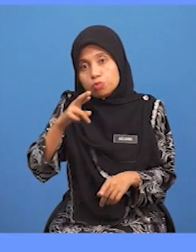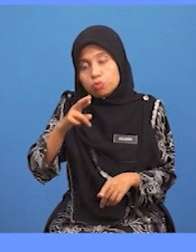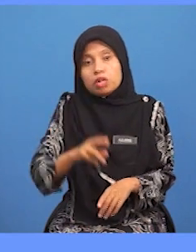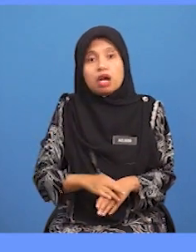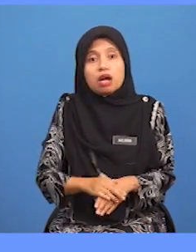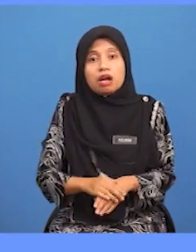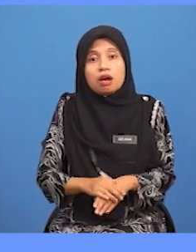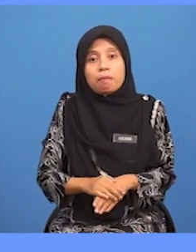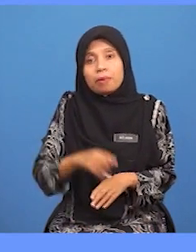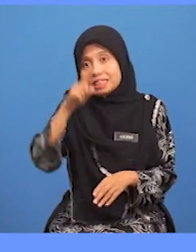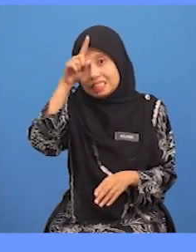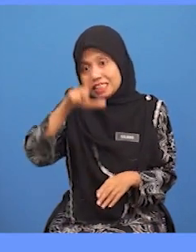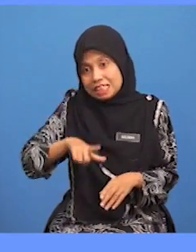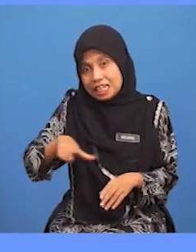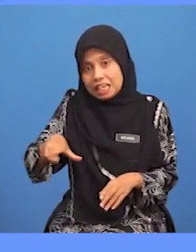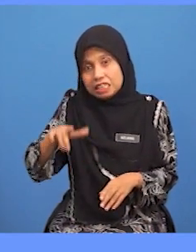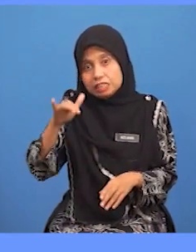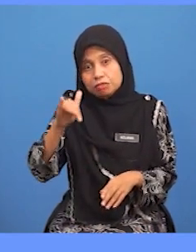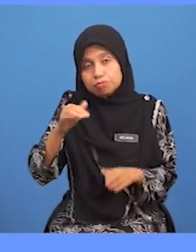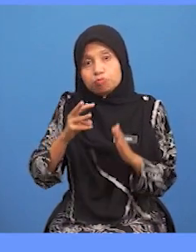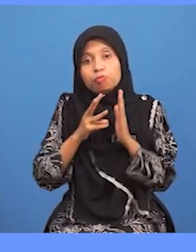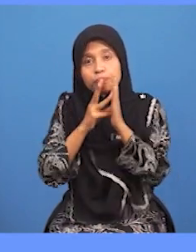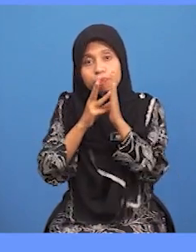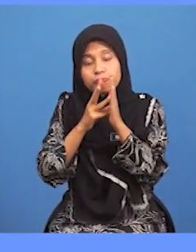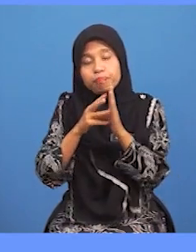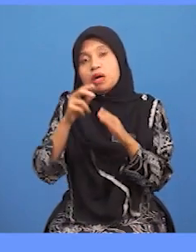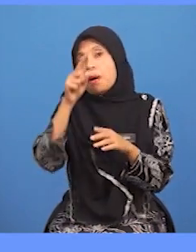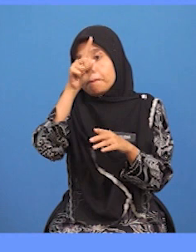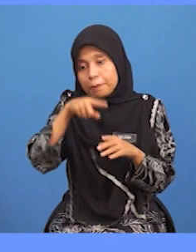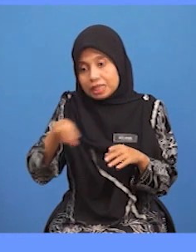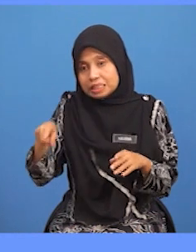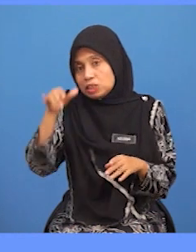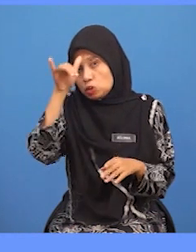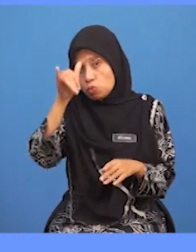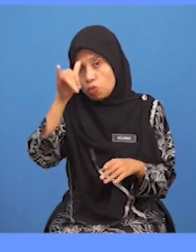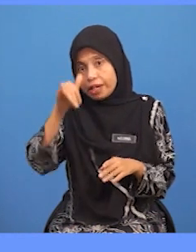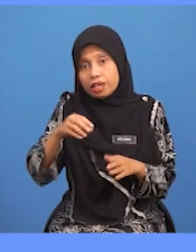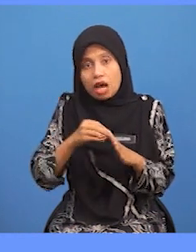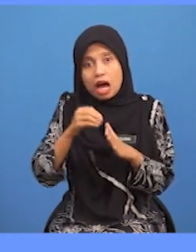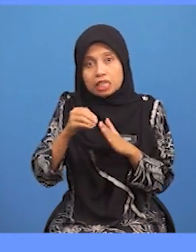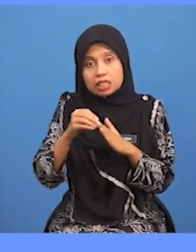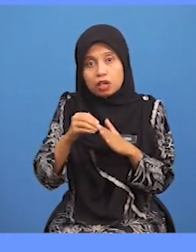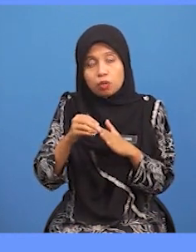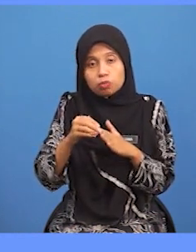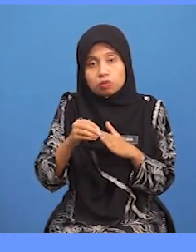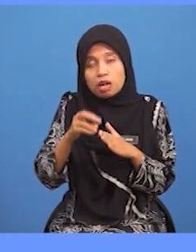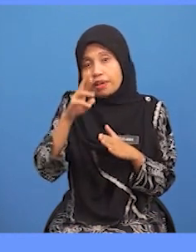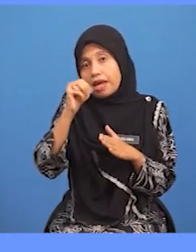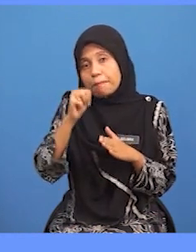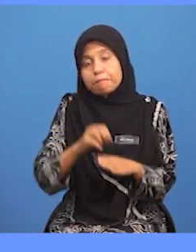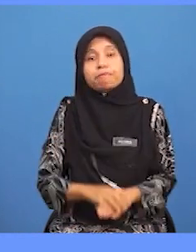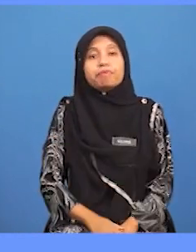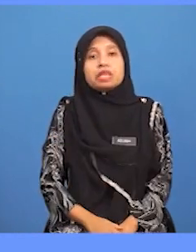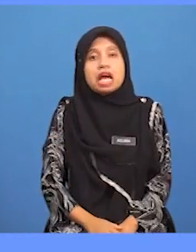X yang mewakili unit pengeluaran dan paksi Y untuk kos atau dengan dalam